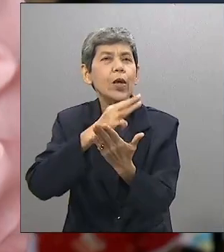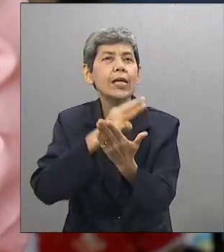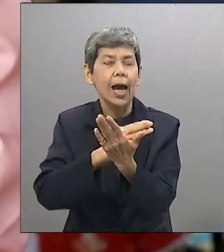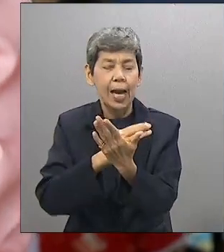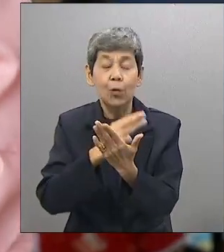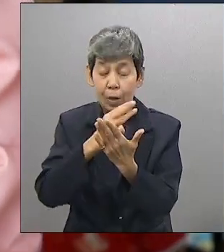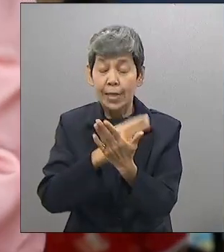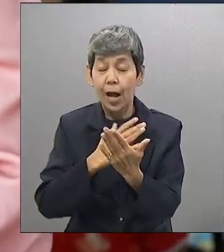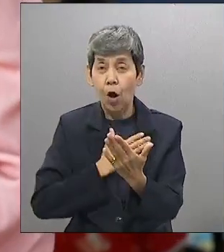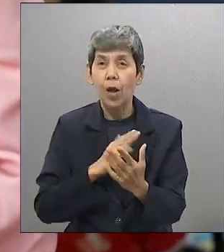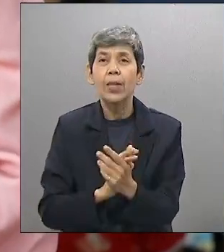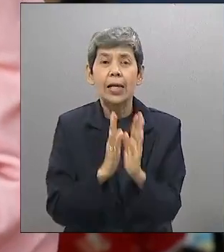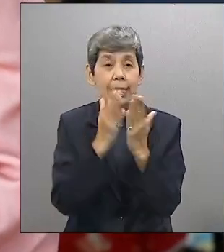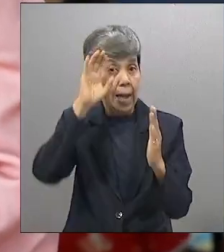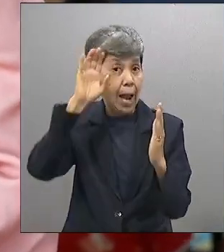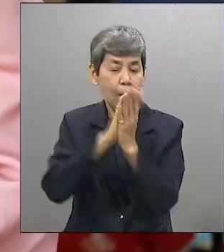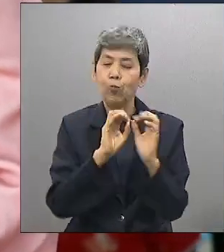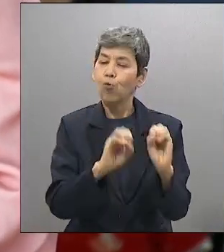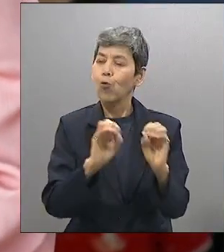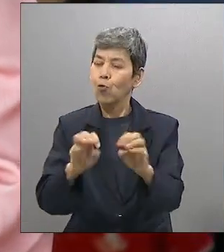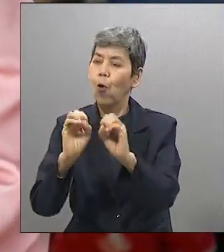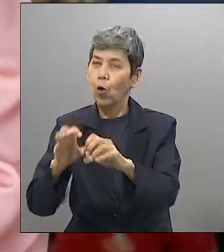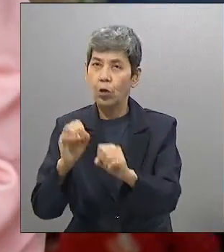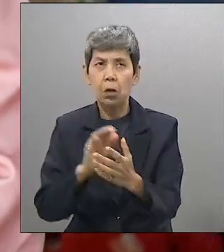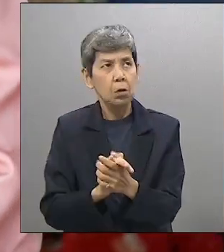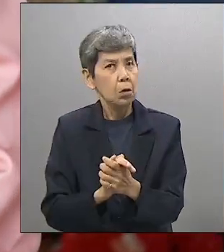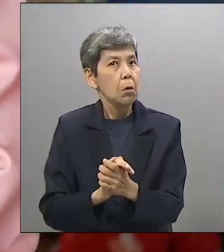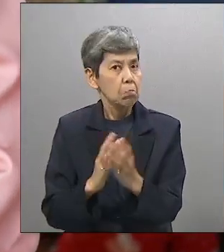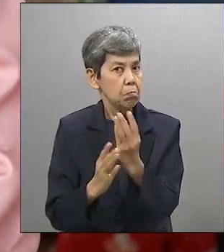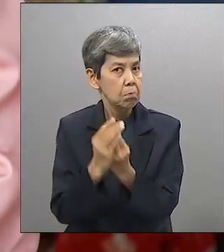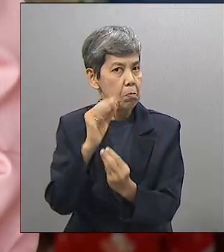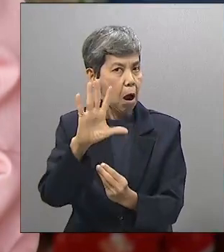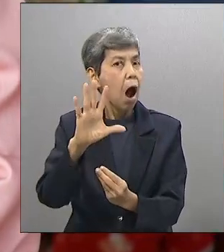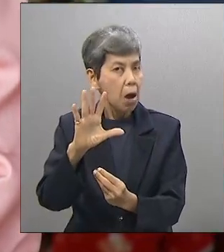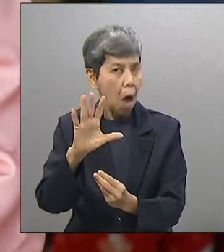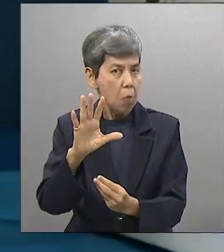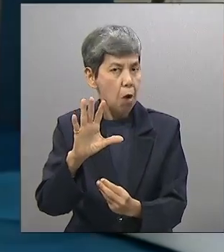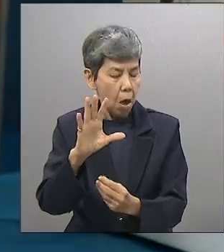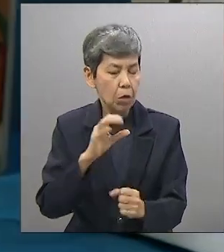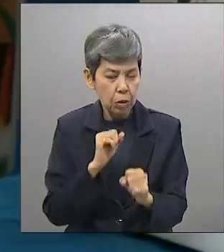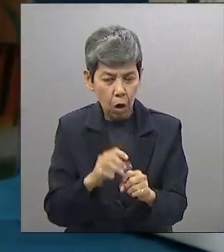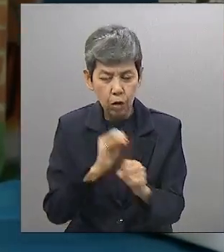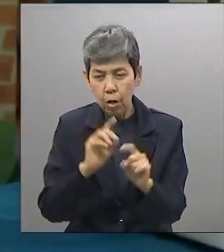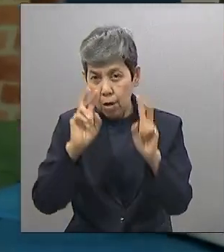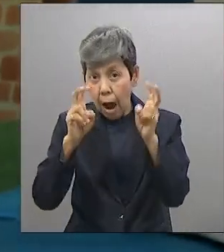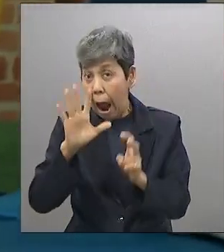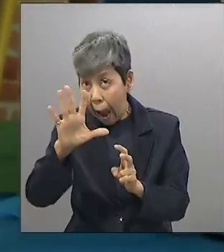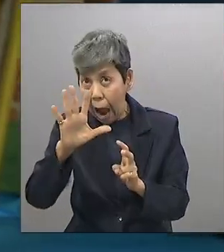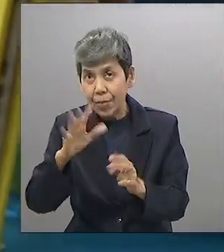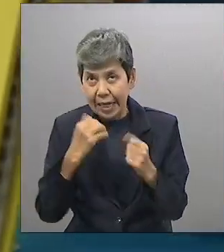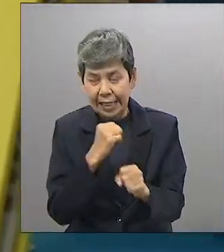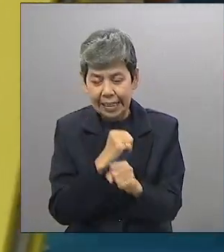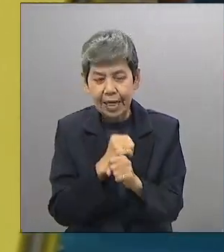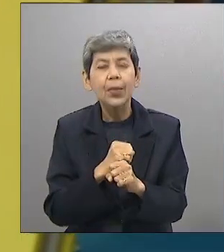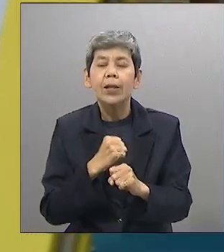เติมเอาหนสภาพ Theoสอนนัเรีนอเป็ระยะเวลากวา 5 สัดารณคดีใช้ หนงสือภาไปทั้หมด 5 เรื่องละค่ตอนนี้กํหลงด